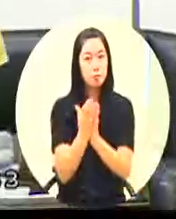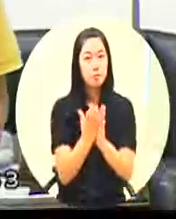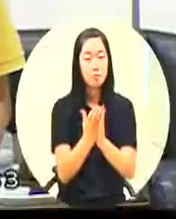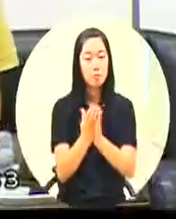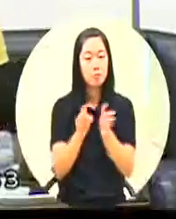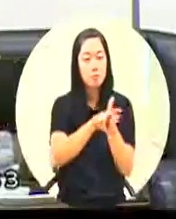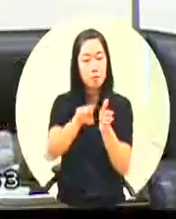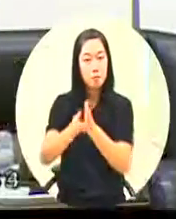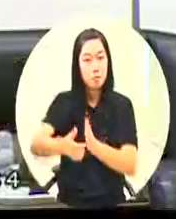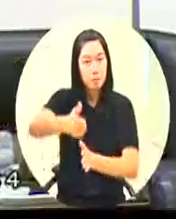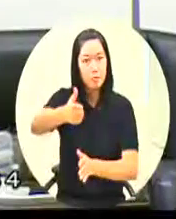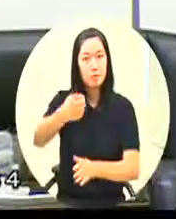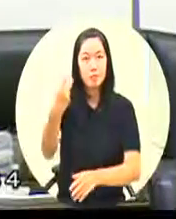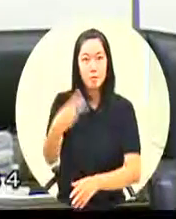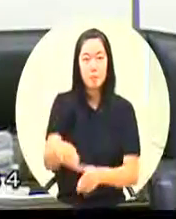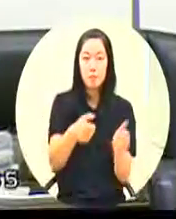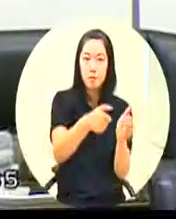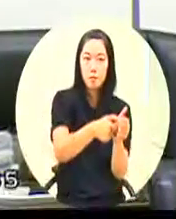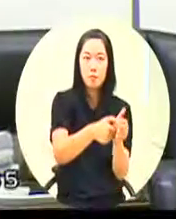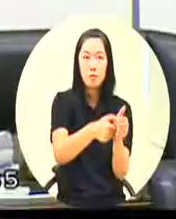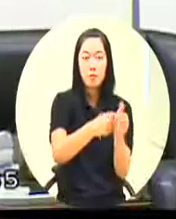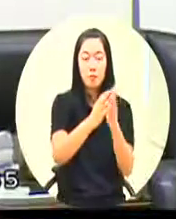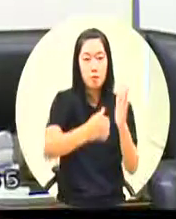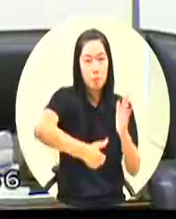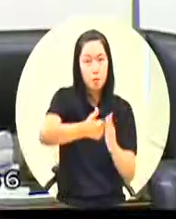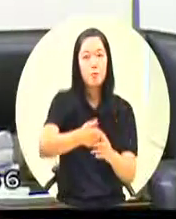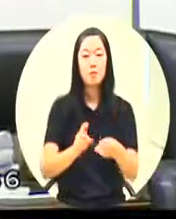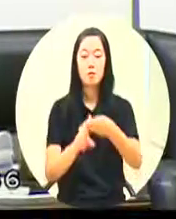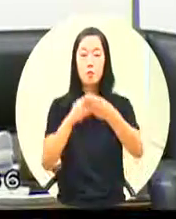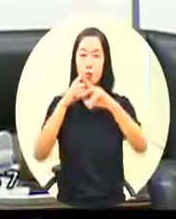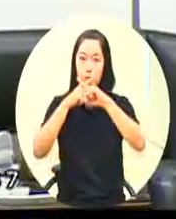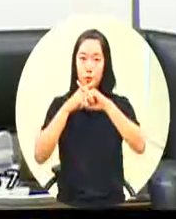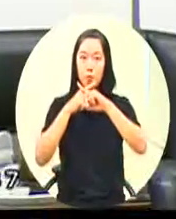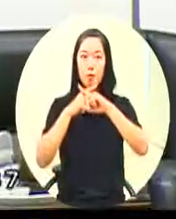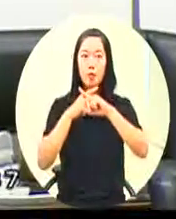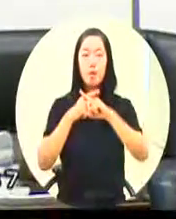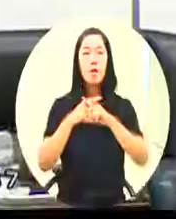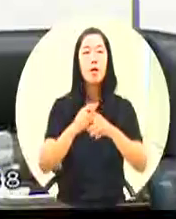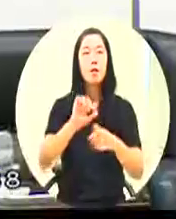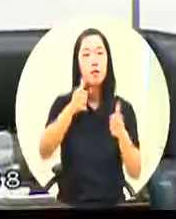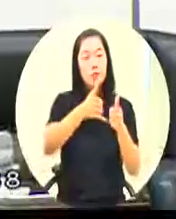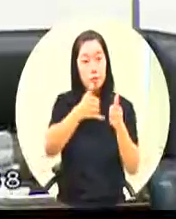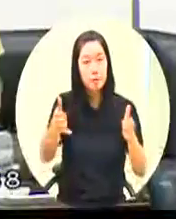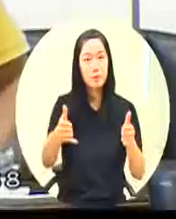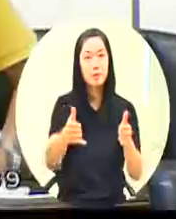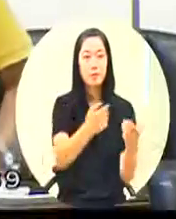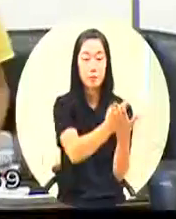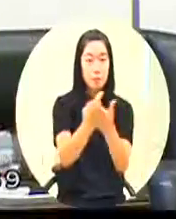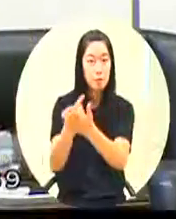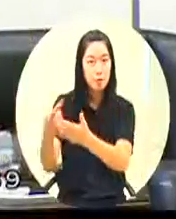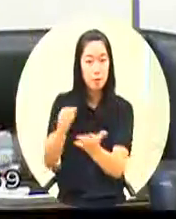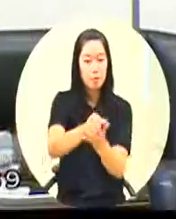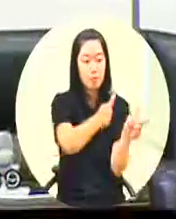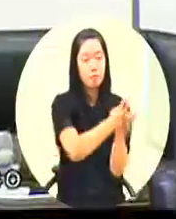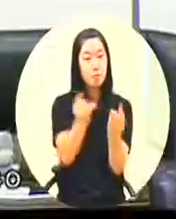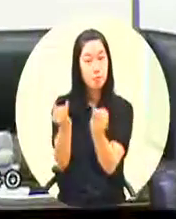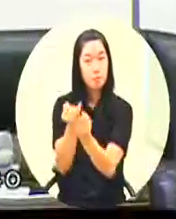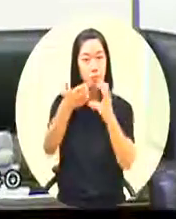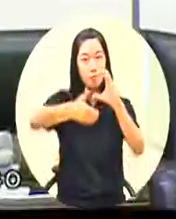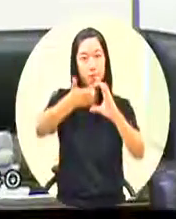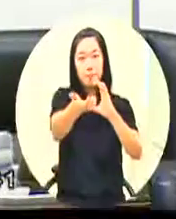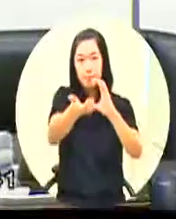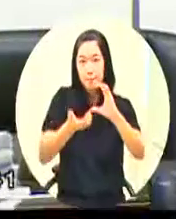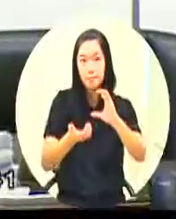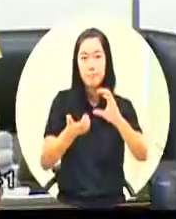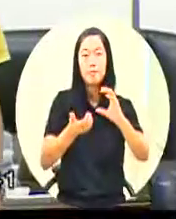啊，当然包括副局长、主秘啊，我们议会的同仁呢，新闻界的朋友，电视机前的我